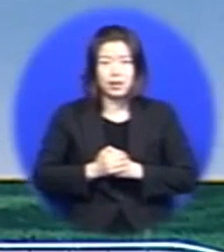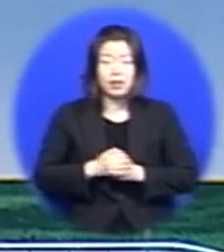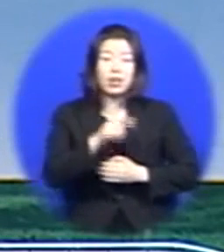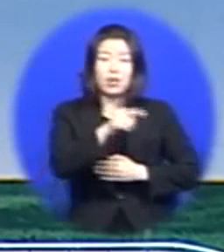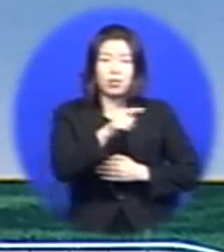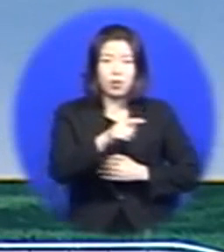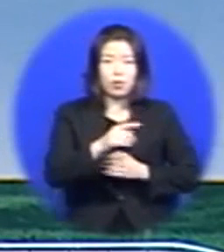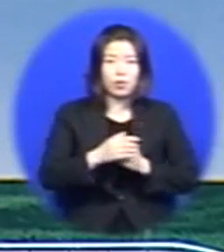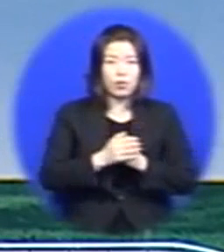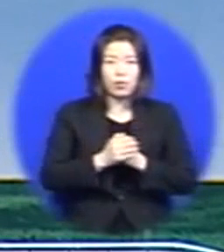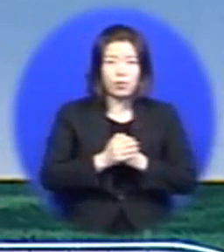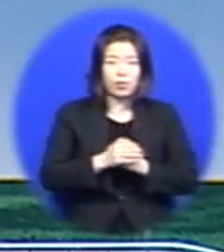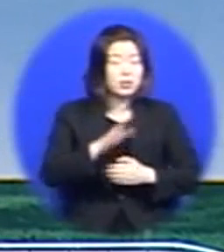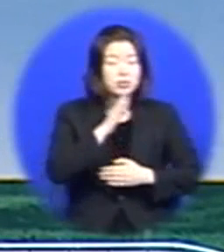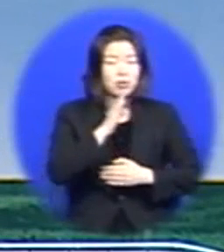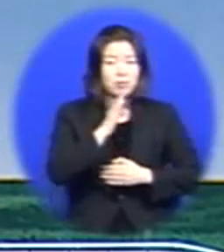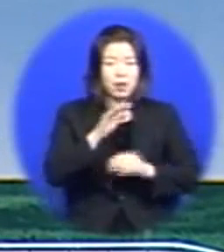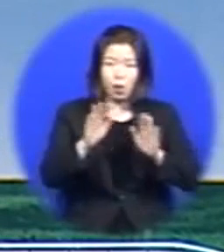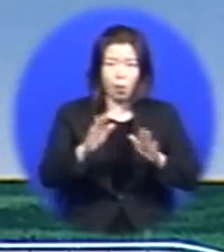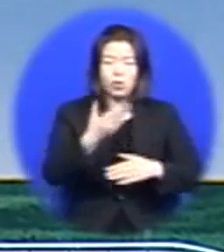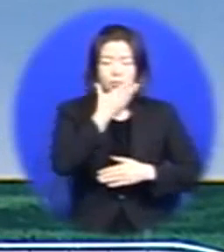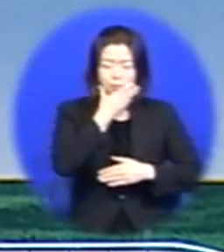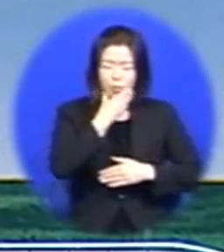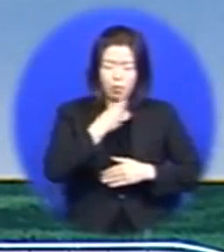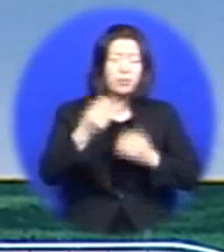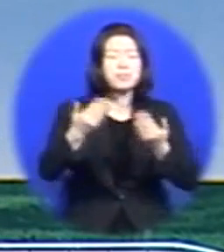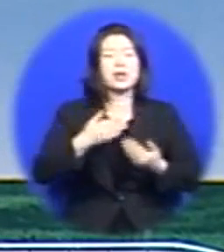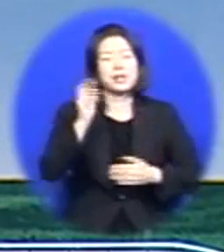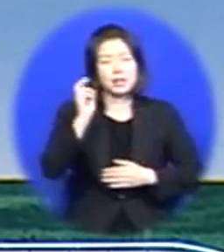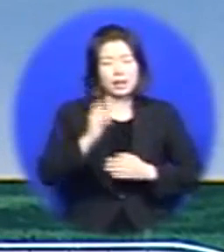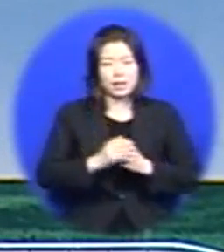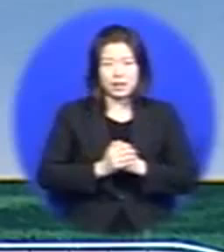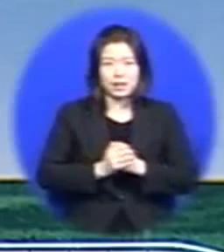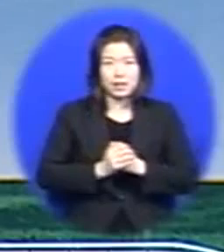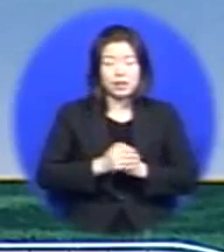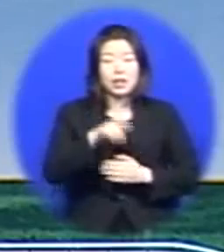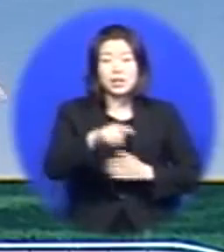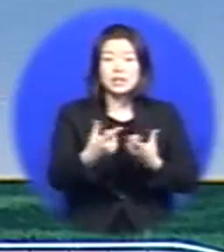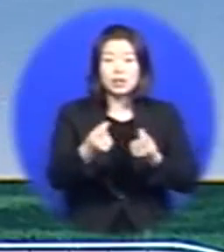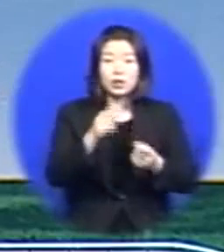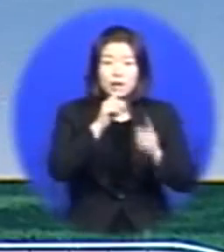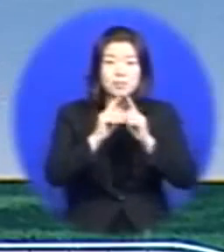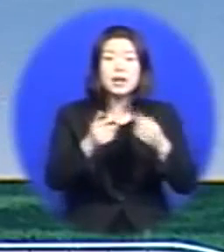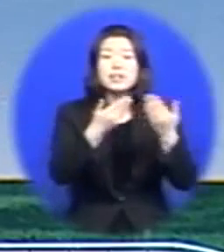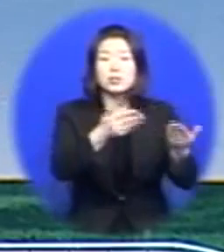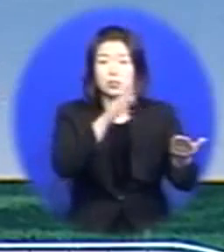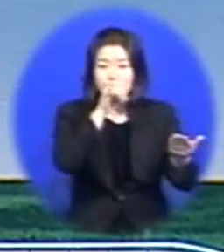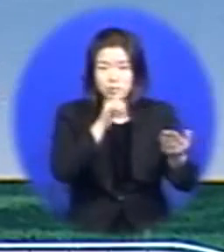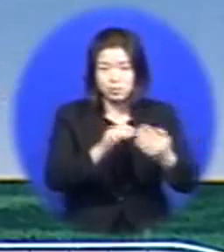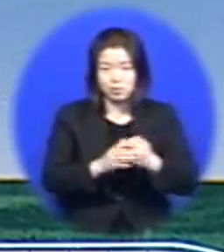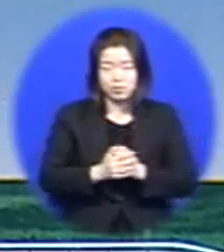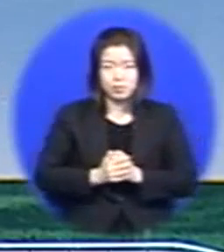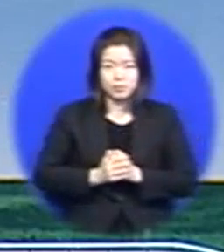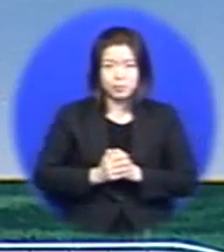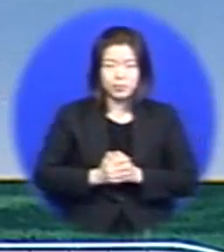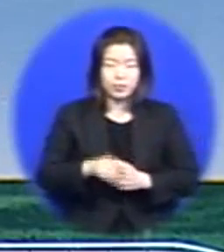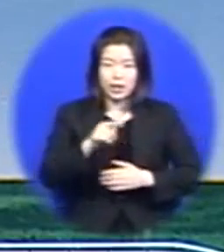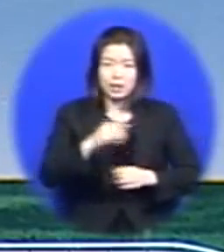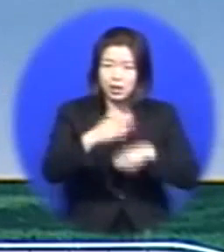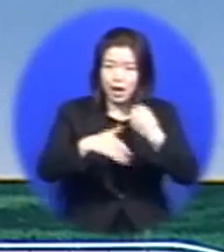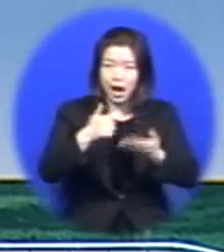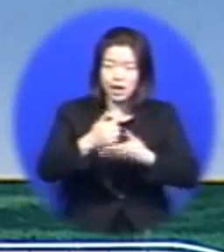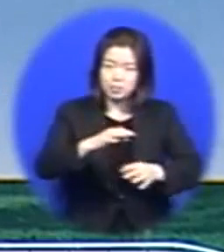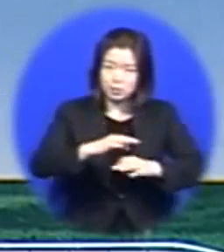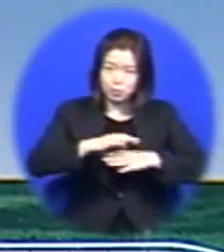너 정말 오늘 복받았다. 그렇게 말씀하고 있다는 거예요. 이건